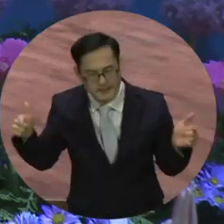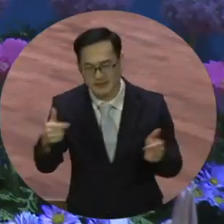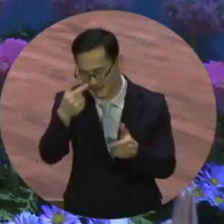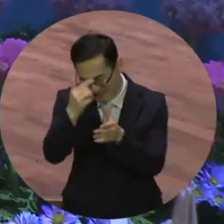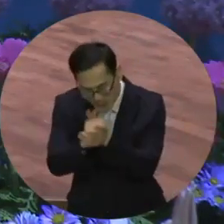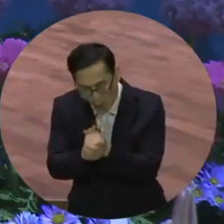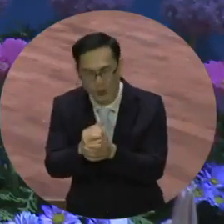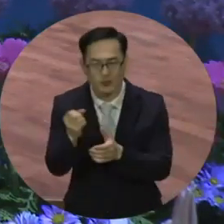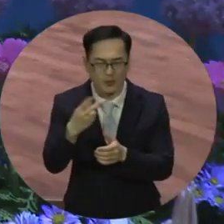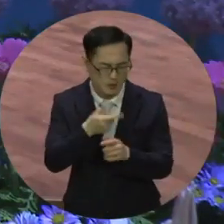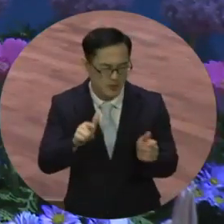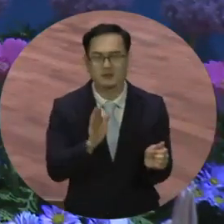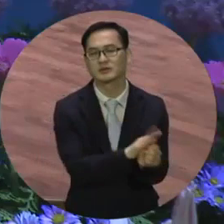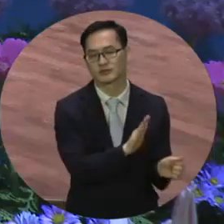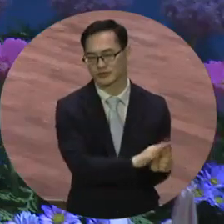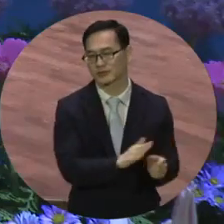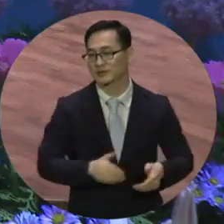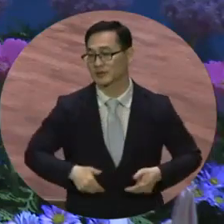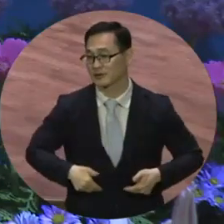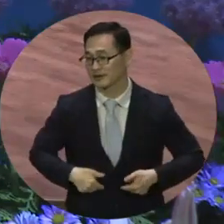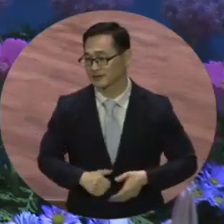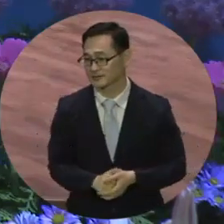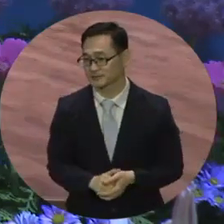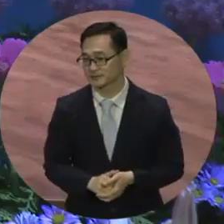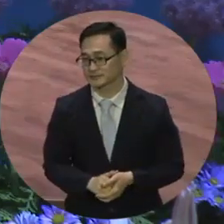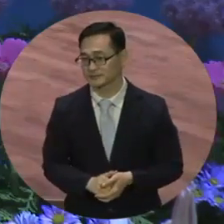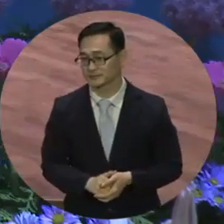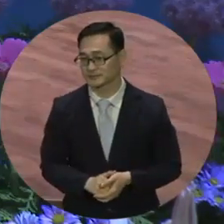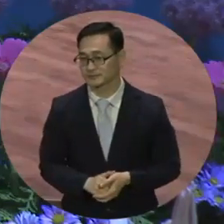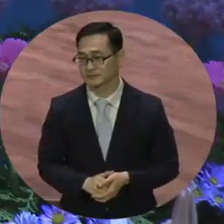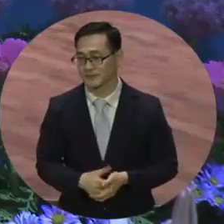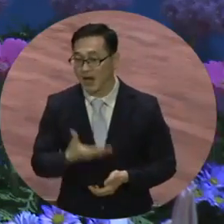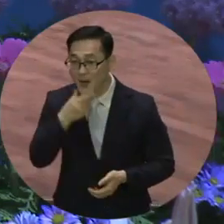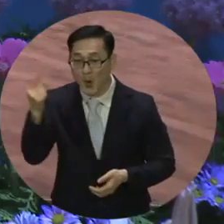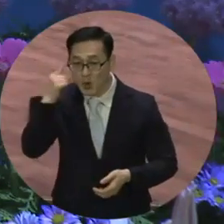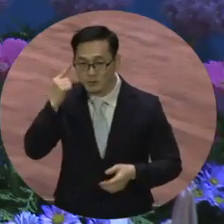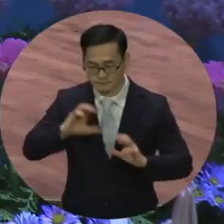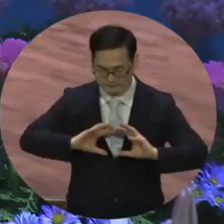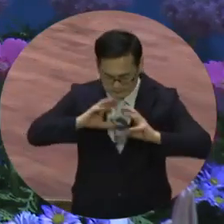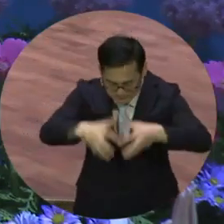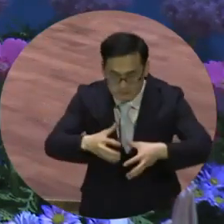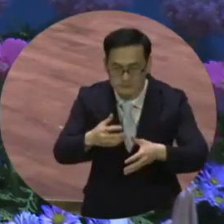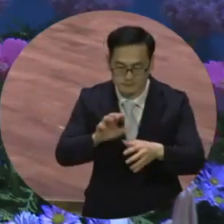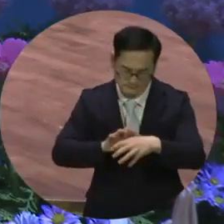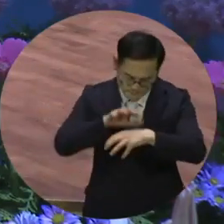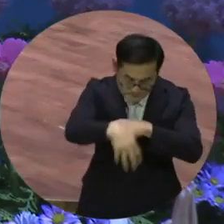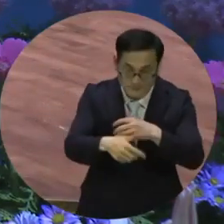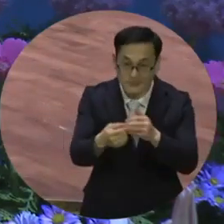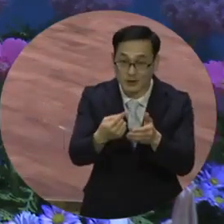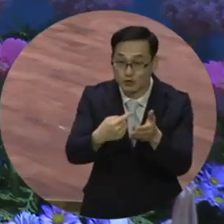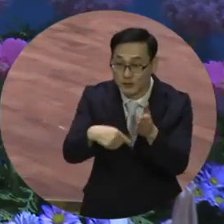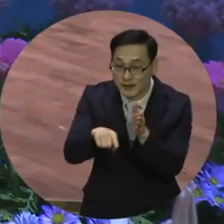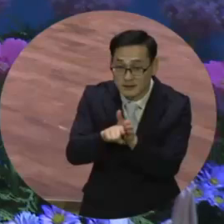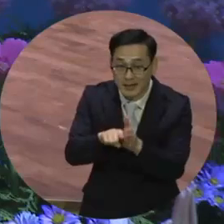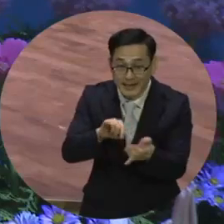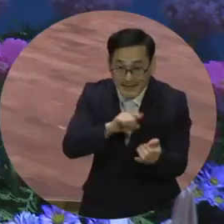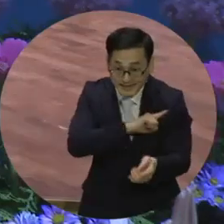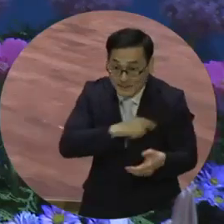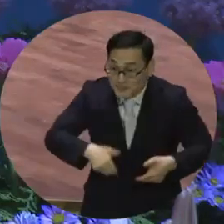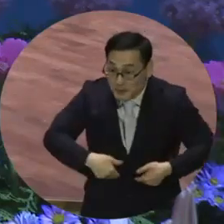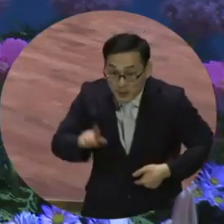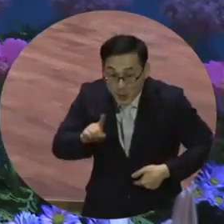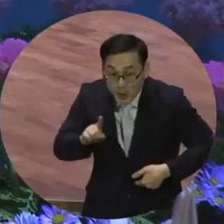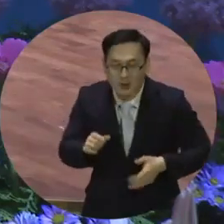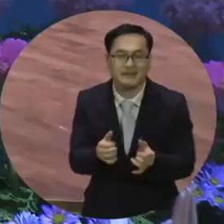나라 복음화를 위해서 가장 중요한 것이 뭐예요? 사람이에요, 사람. 사람입니다.